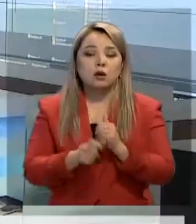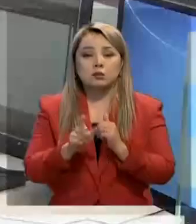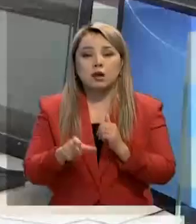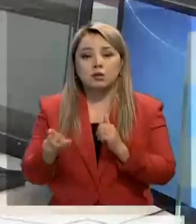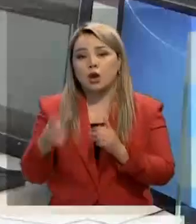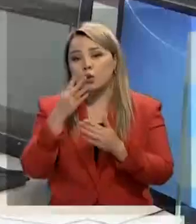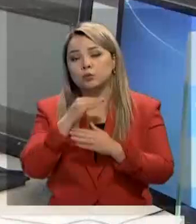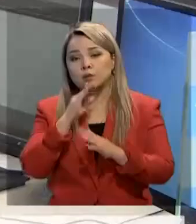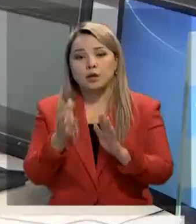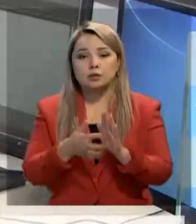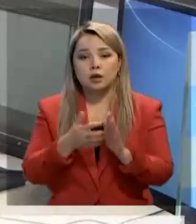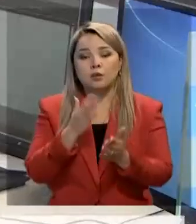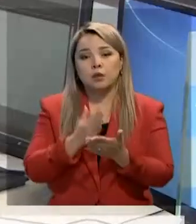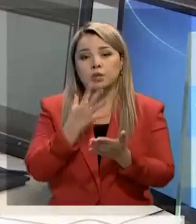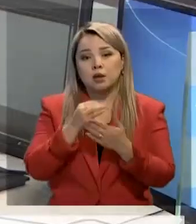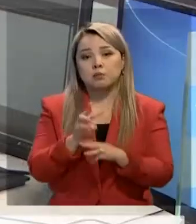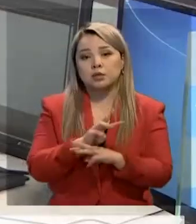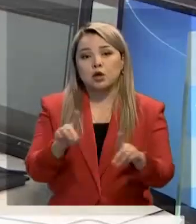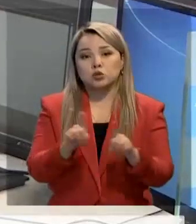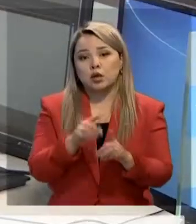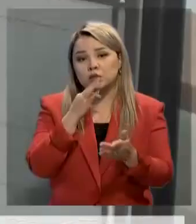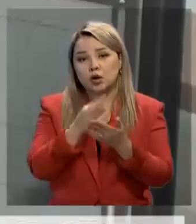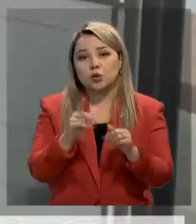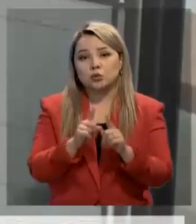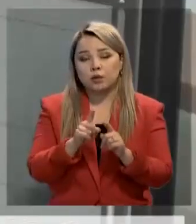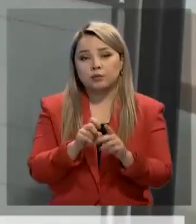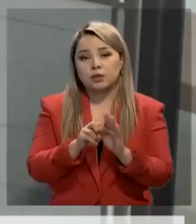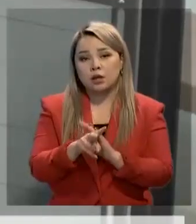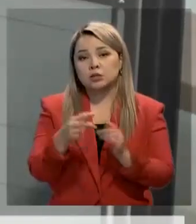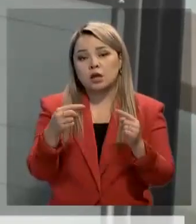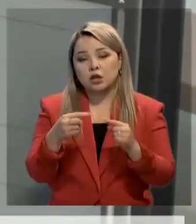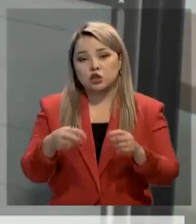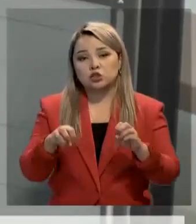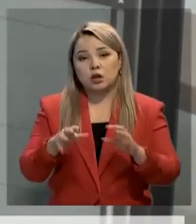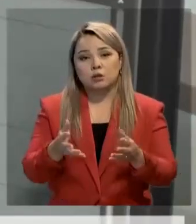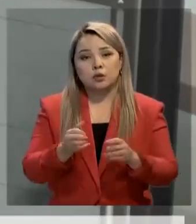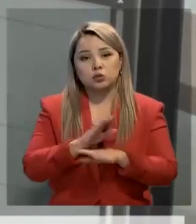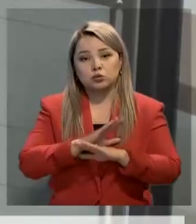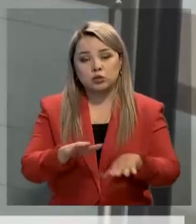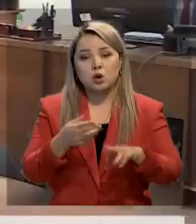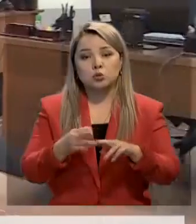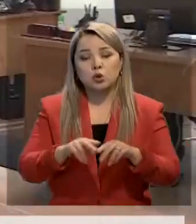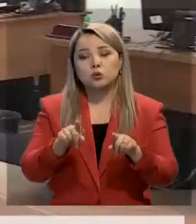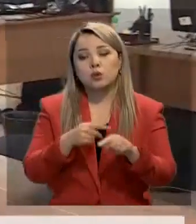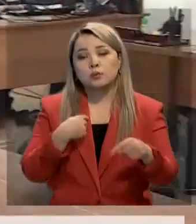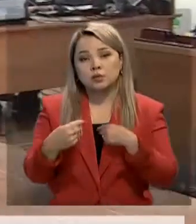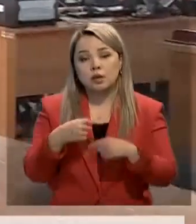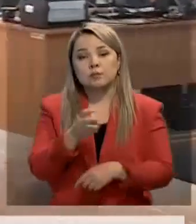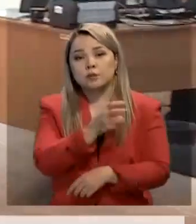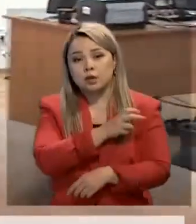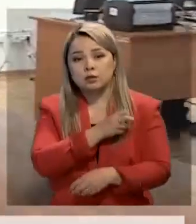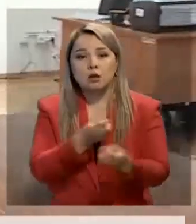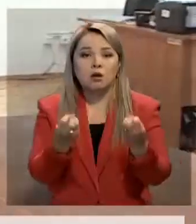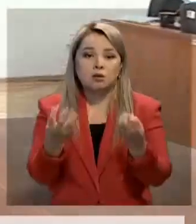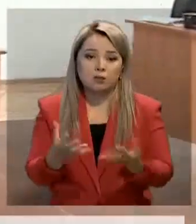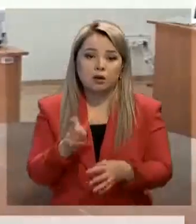қайсының өз кемшіліктері бар. Министрлік болса, жауапкершіліктен қашып нақты шешім қабылдамайды. Ал мұның зардабын дәрігерлермен